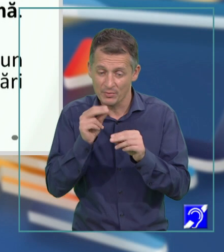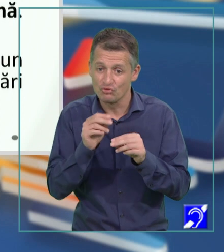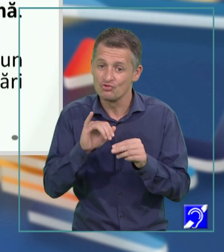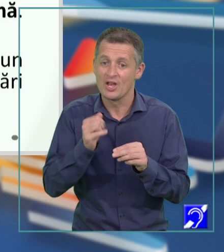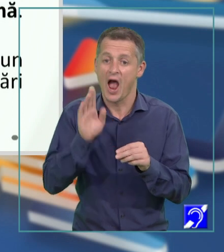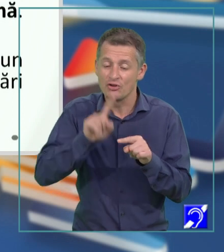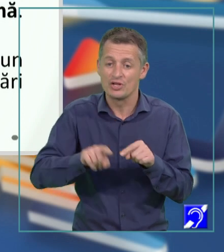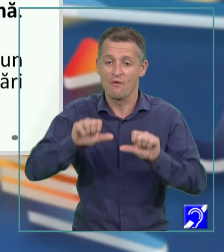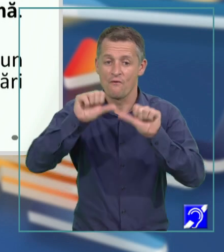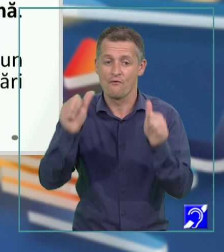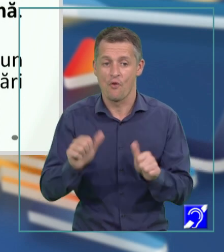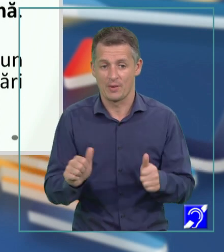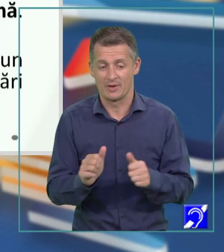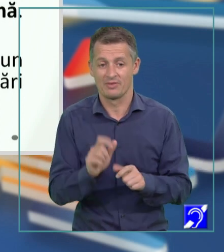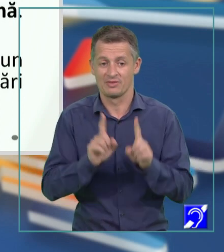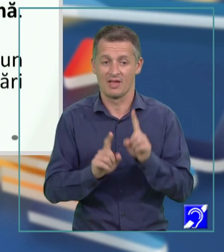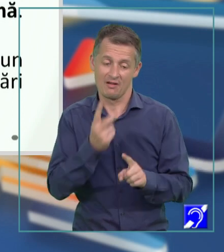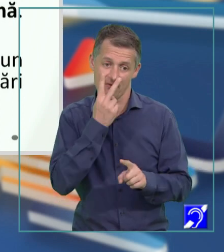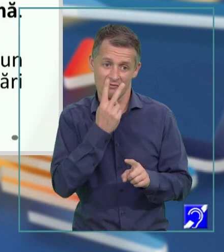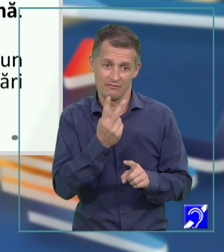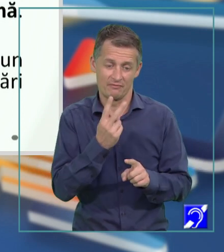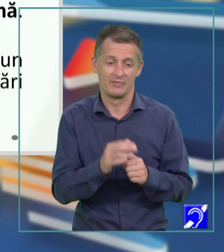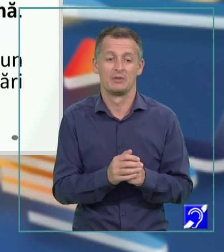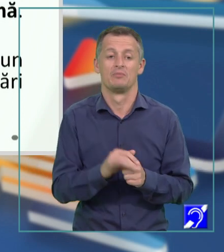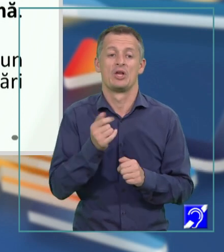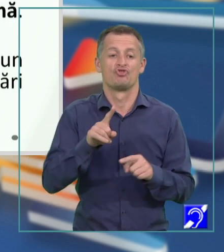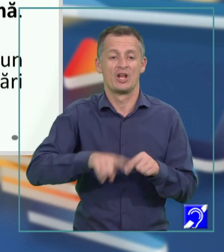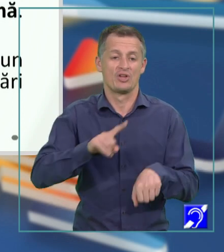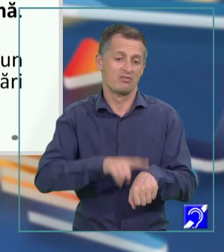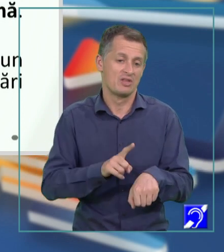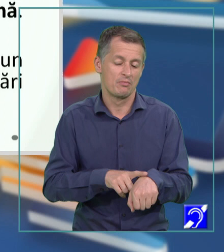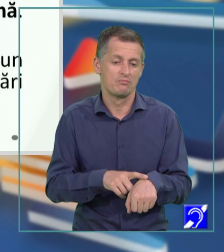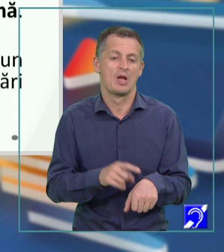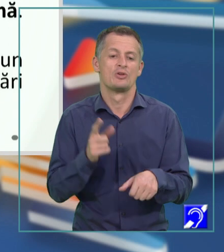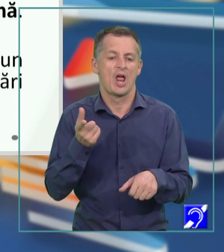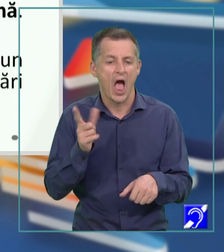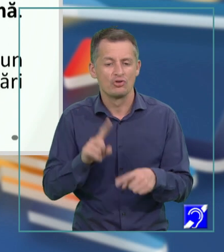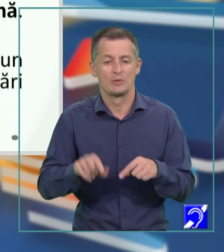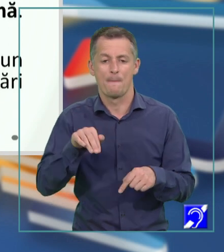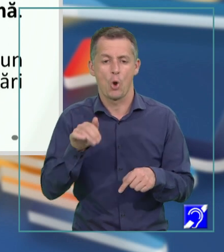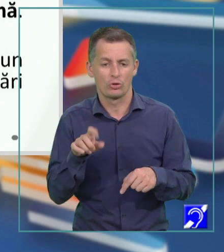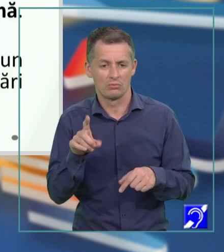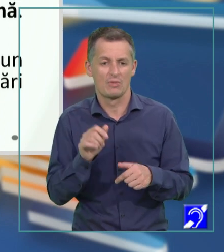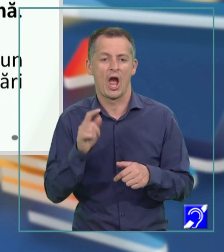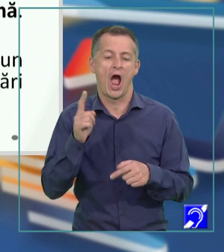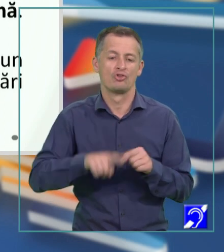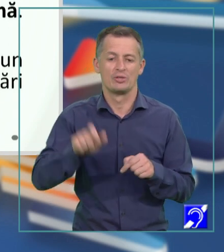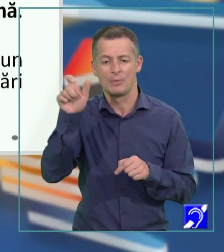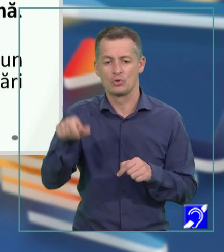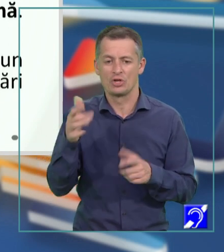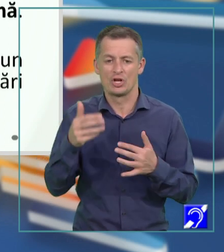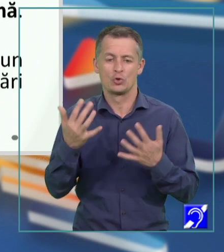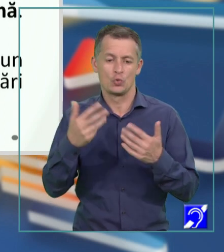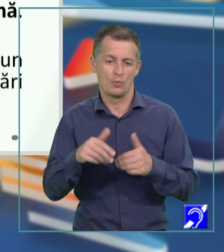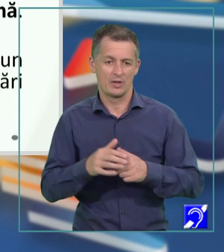aibă aceeași formă. De exemplu, dacă sunt verbe, să fie la același timp, același mod, aceeași persoană, același număr. Totodată, relația